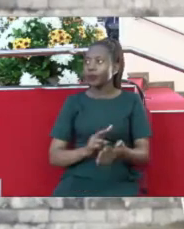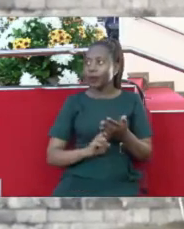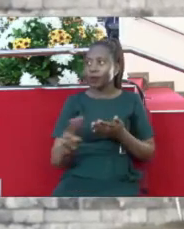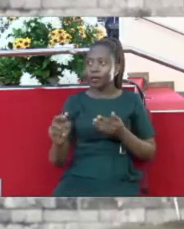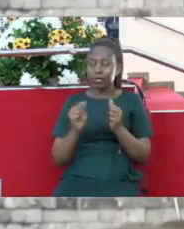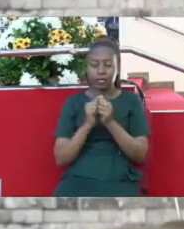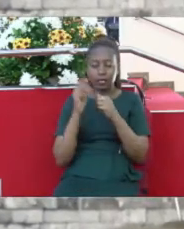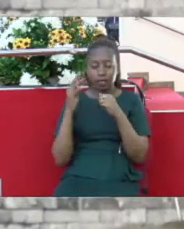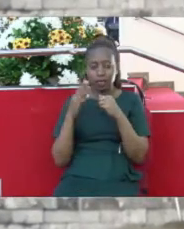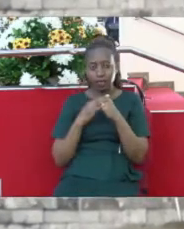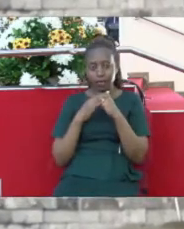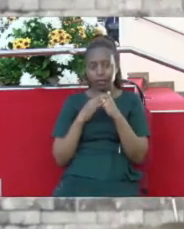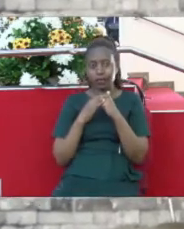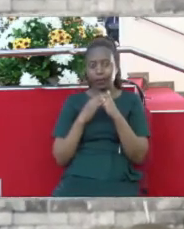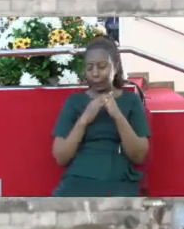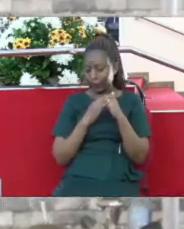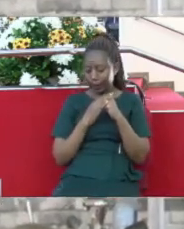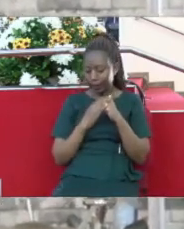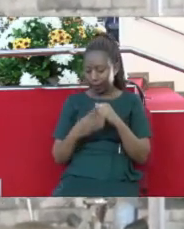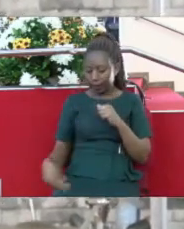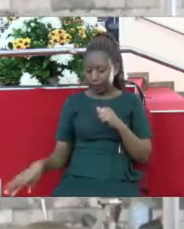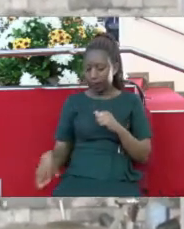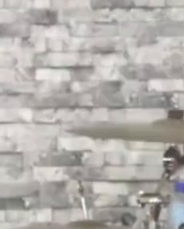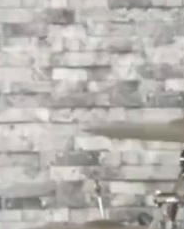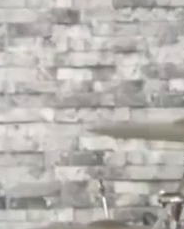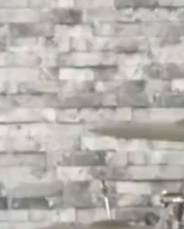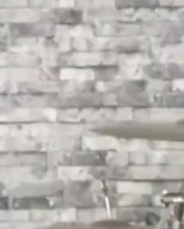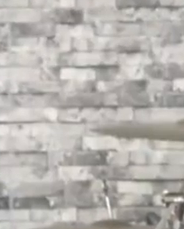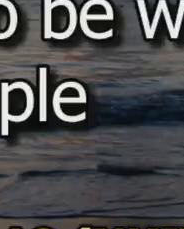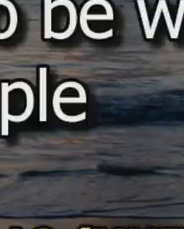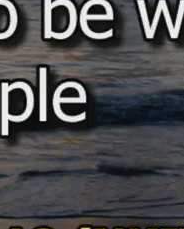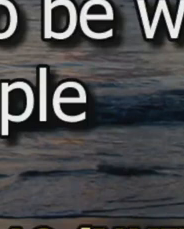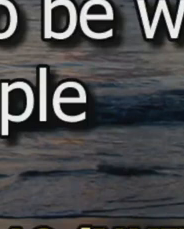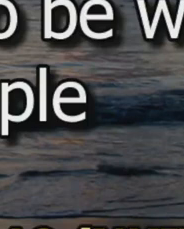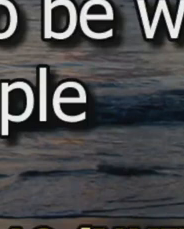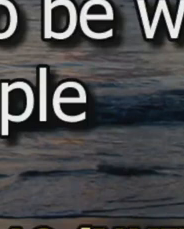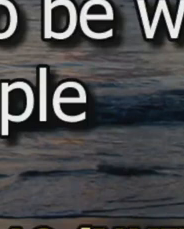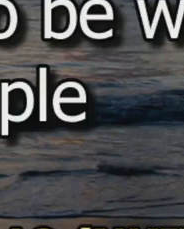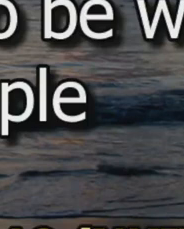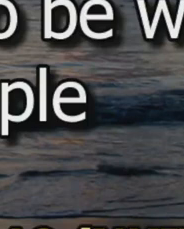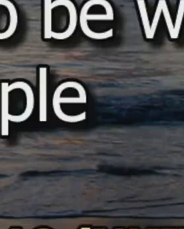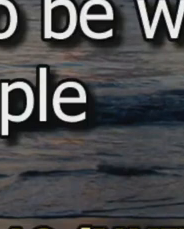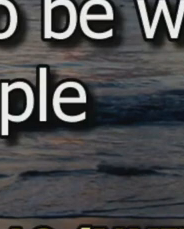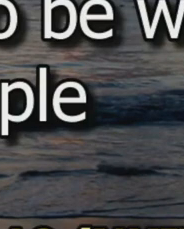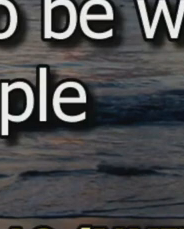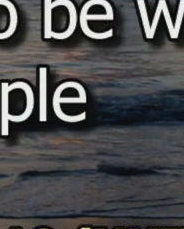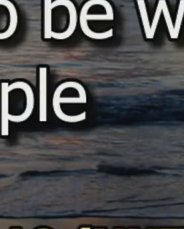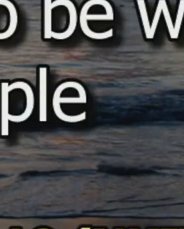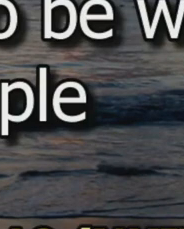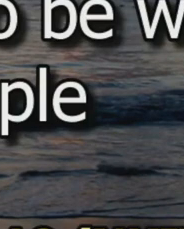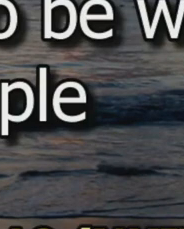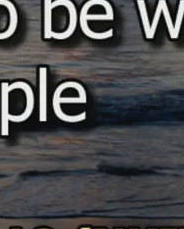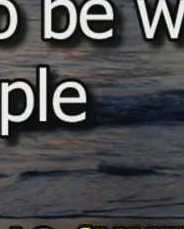Verse number 19 of chapter number 16 says, mstari wa 19, talking about the church in Rome, alikuwa na ongea juu ya kanisa la Roma. He says, for